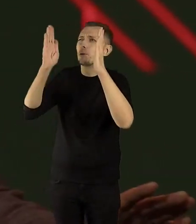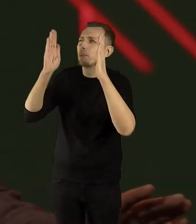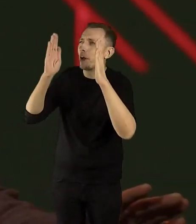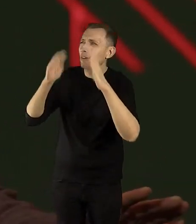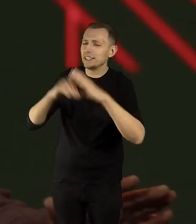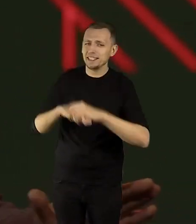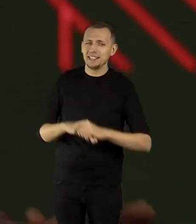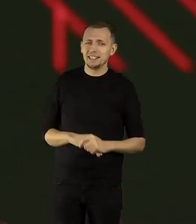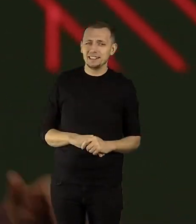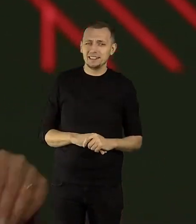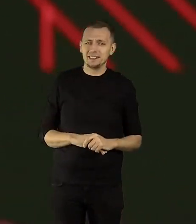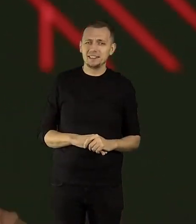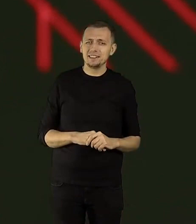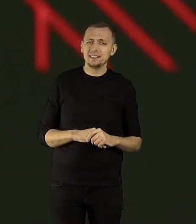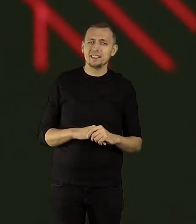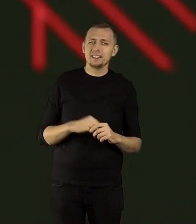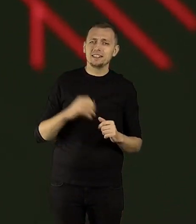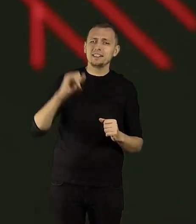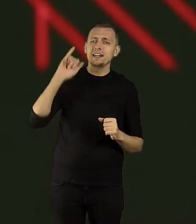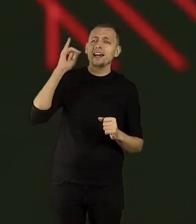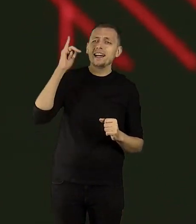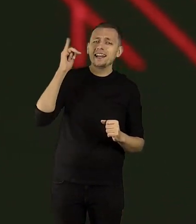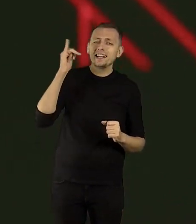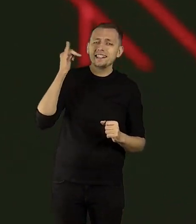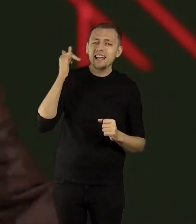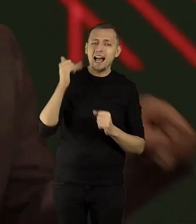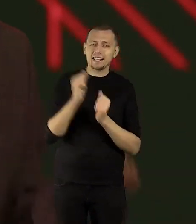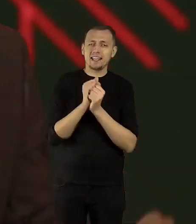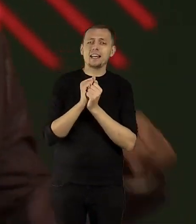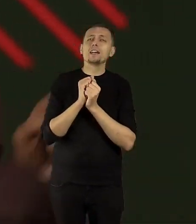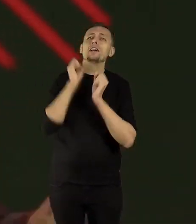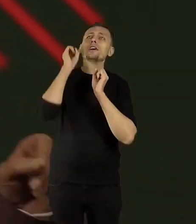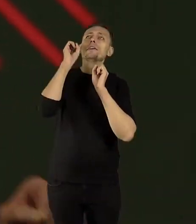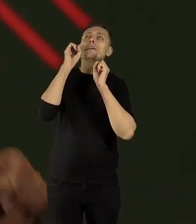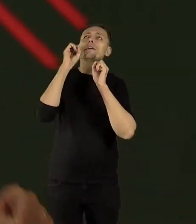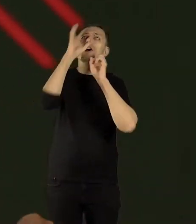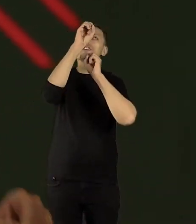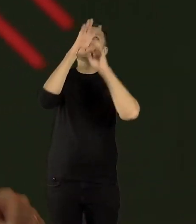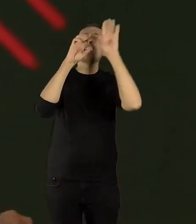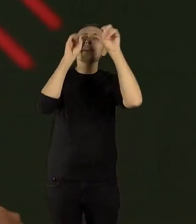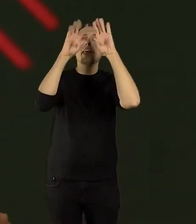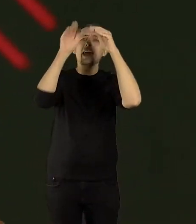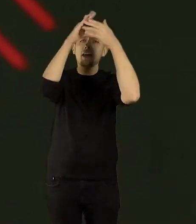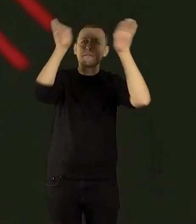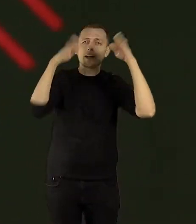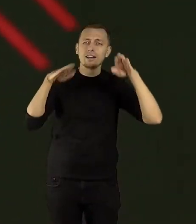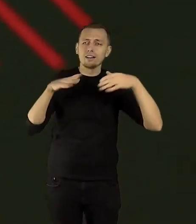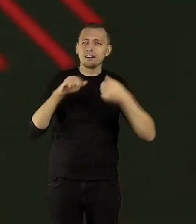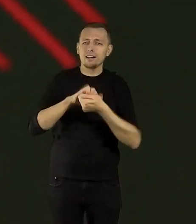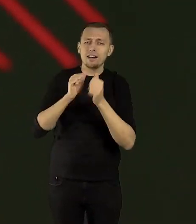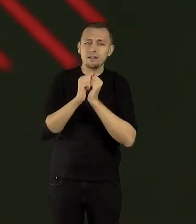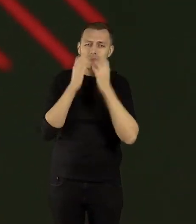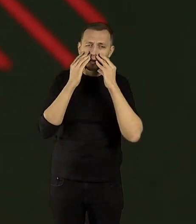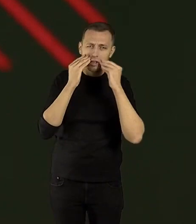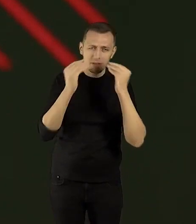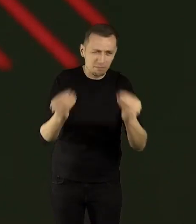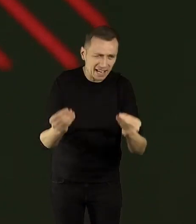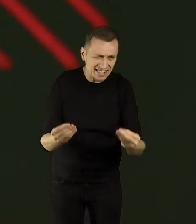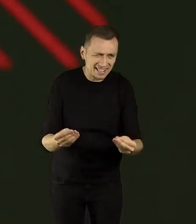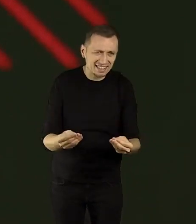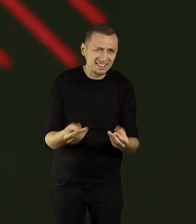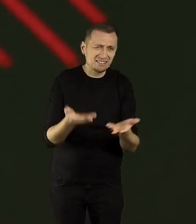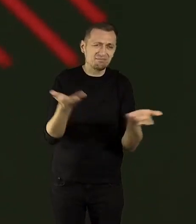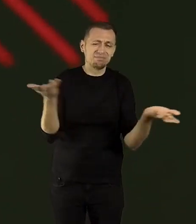prawdą tego, o czym mówią święta. Minęłeś się z prawdą Magnifikat, Bo Magnifikat to jest